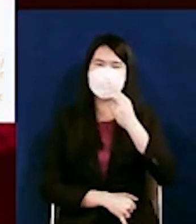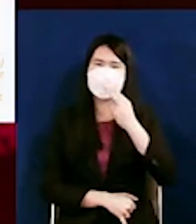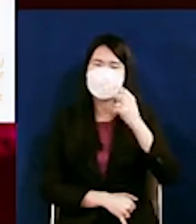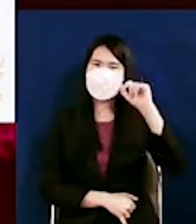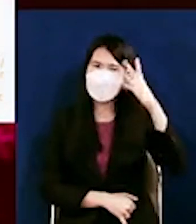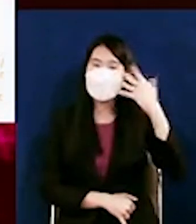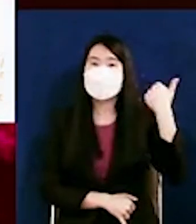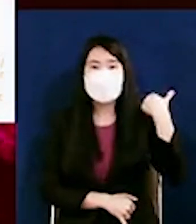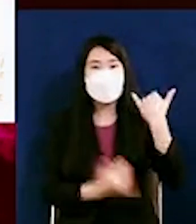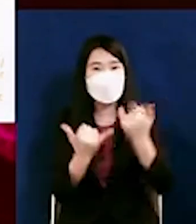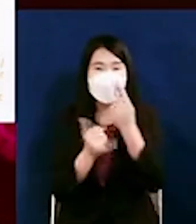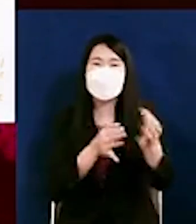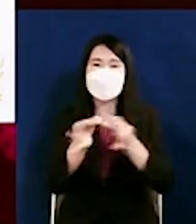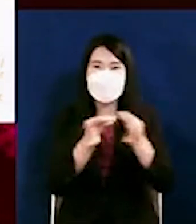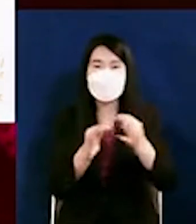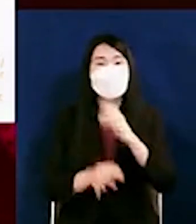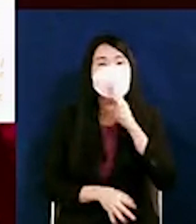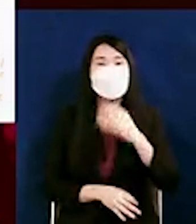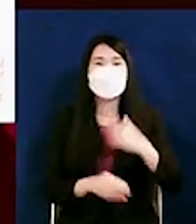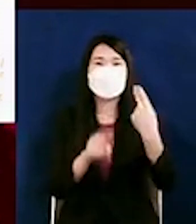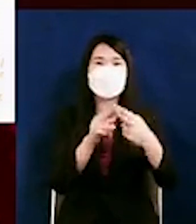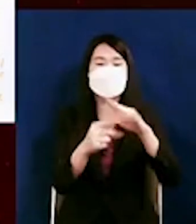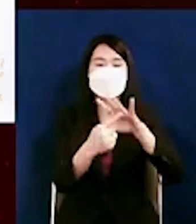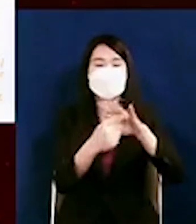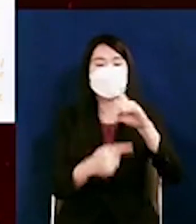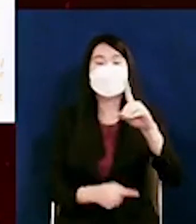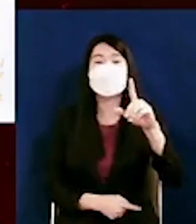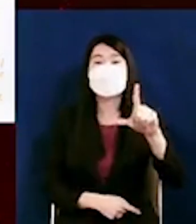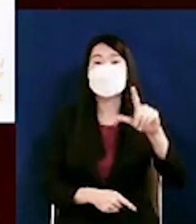ให้เห็นอย่างนี้ก่อนครับเดลต้าปกติเนี่ยคือ